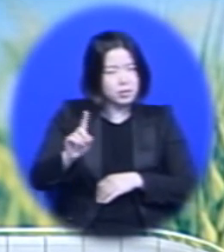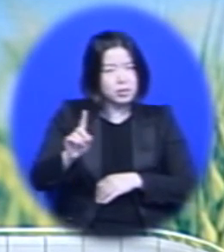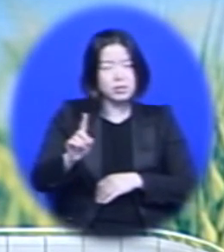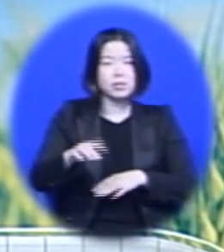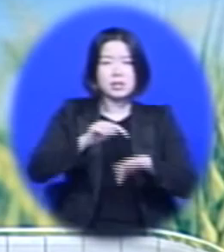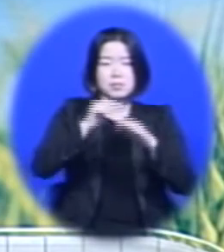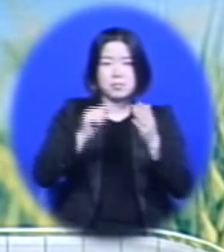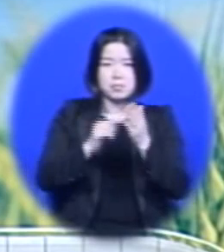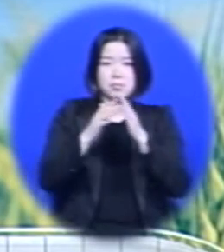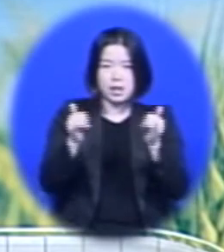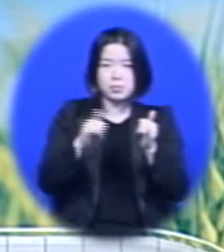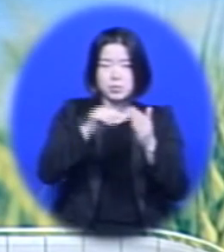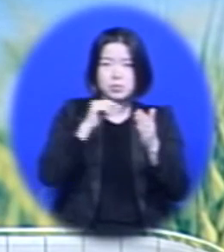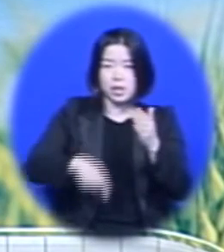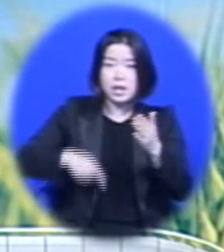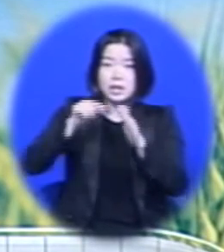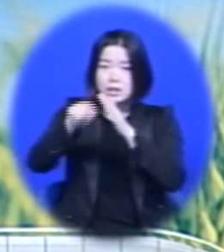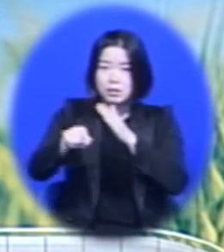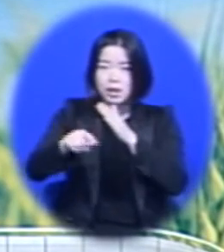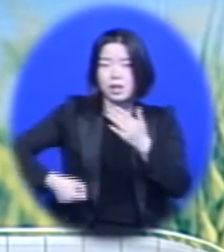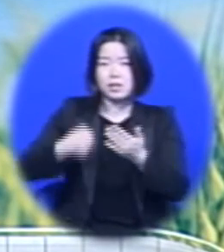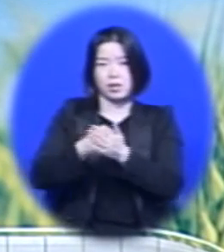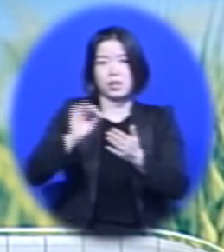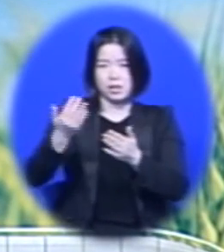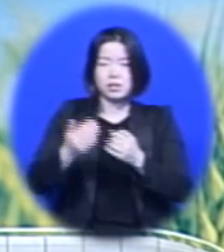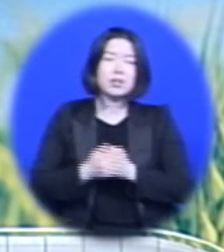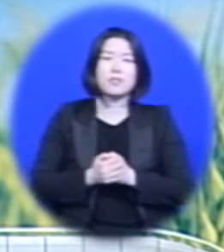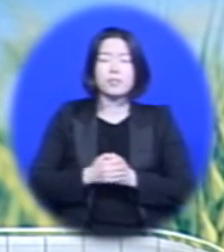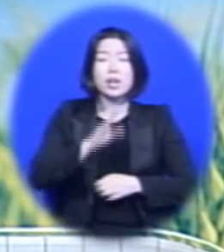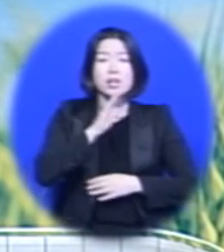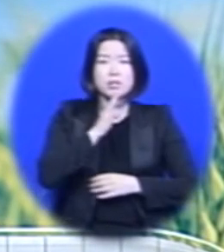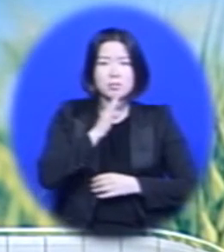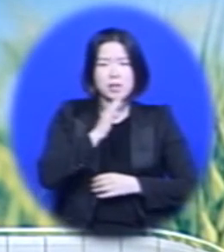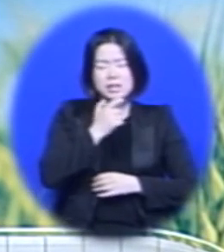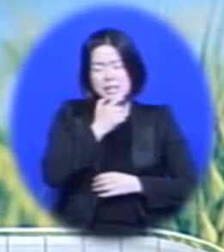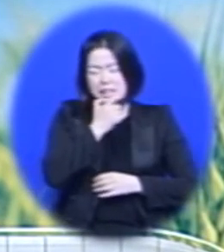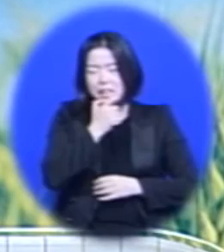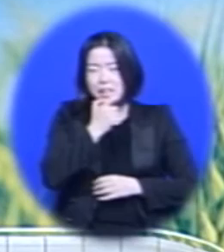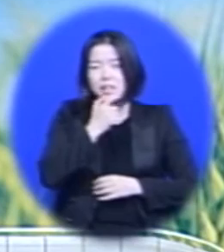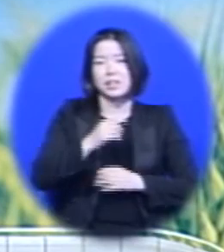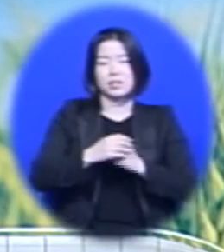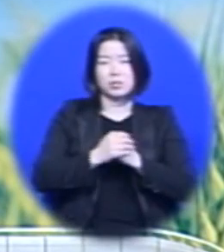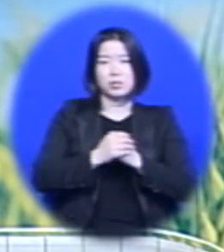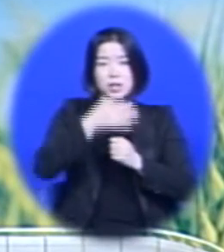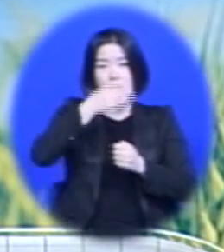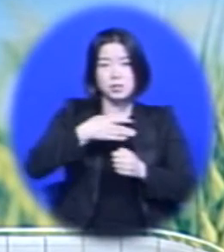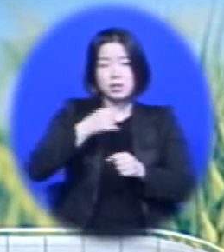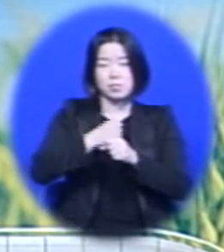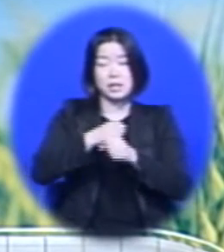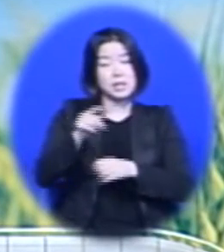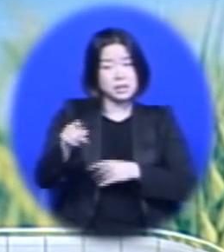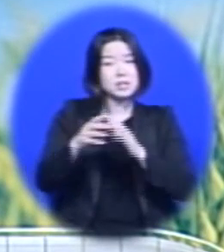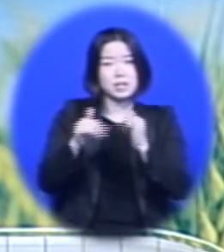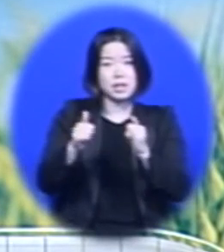마음속에 들어갈 결단을 해야 됩니다. 정말 지겹도록 여러분을 힘들게 하는 그 사람에게